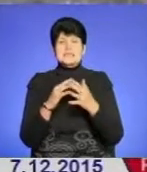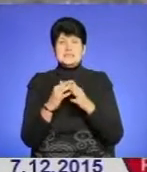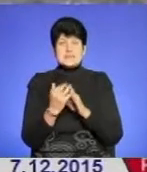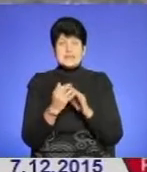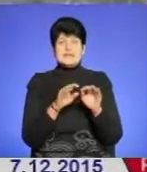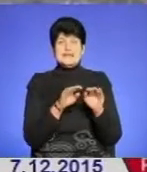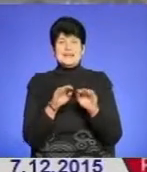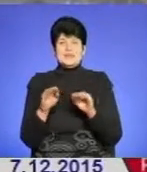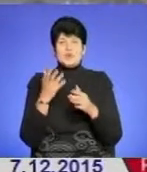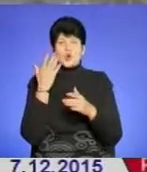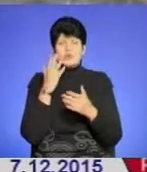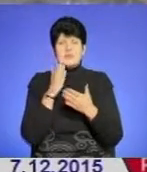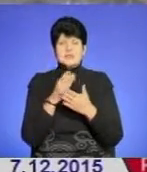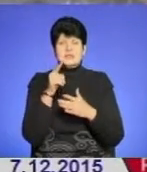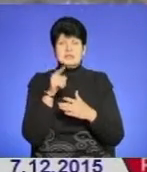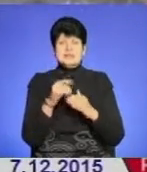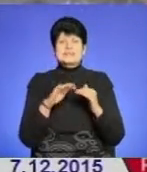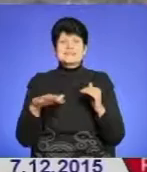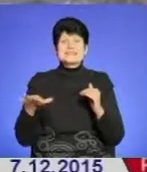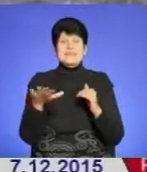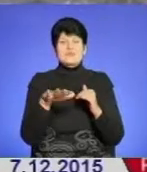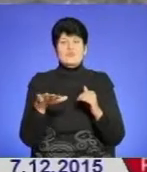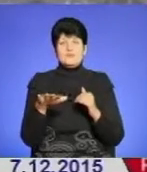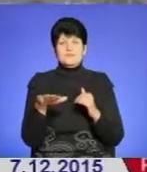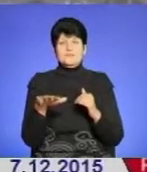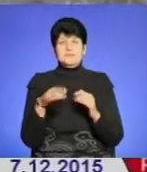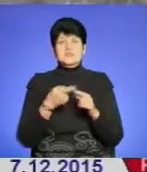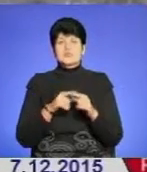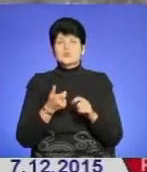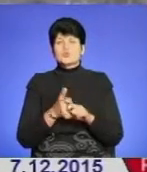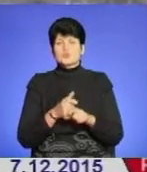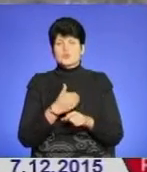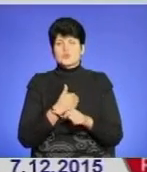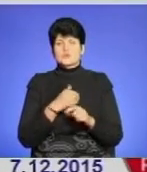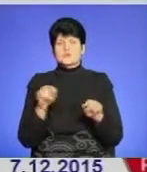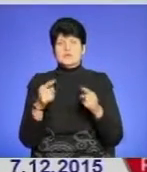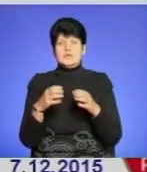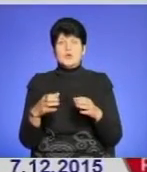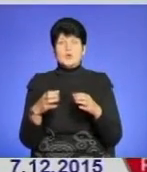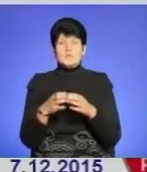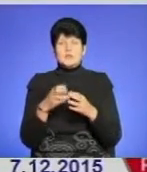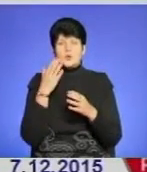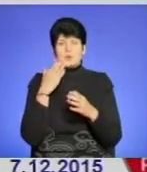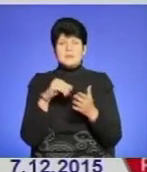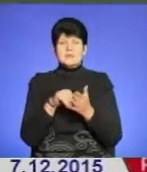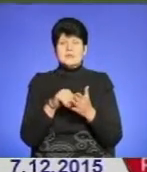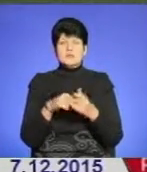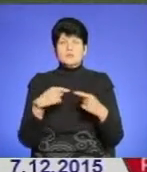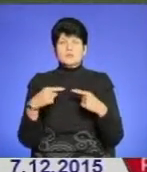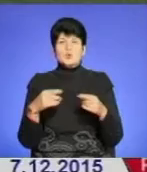коли є така арена і коли є такий стадіон, то дуже хотілося створити команду. Коли на презентації футбольної